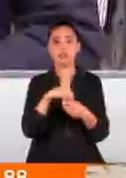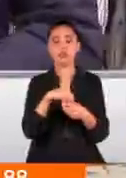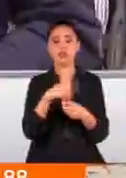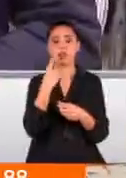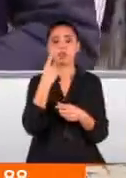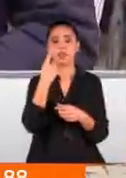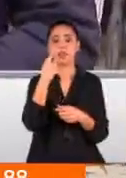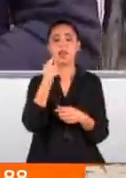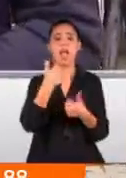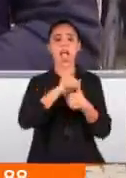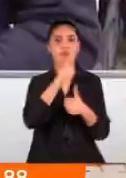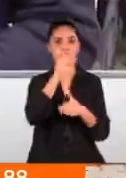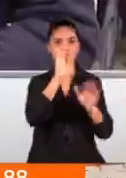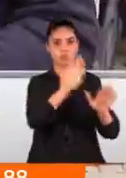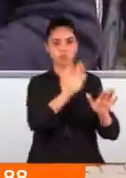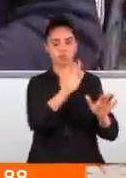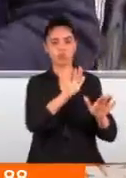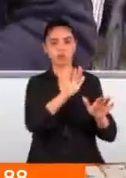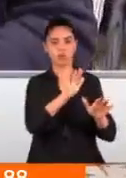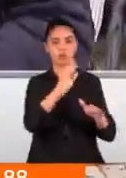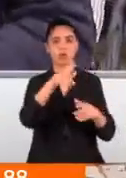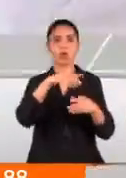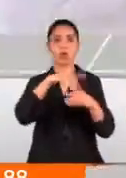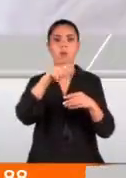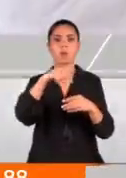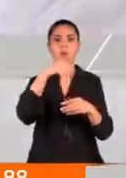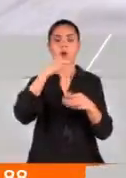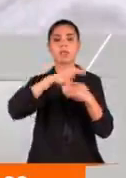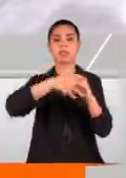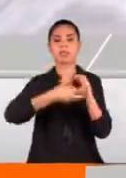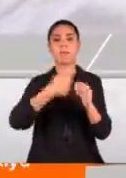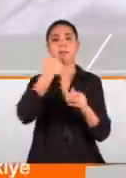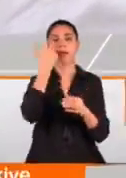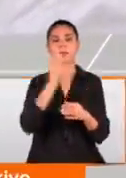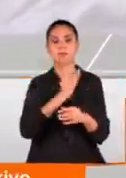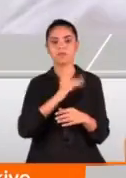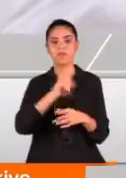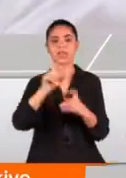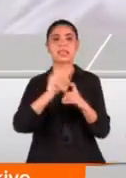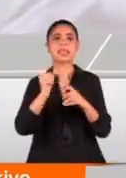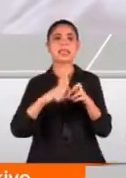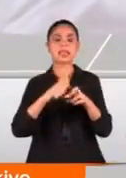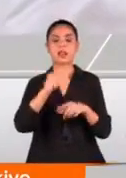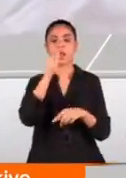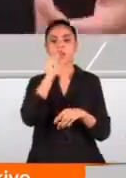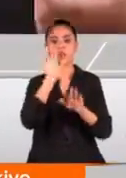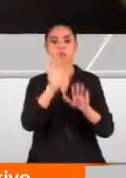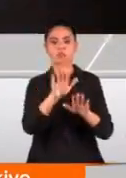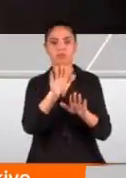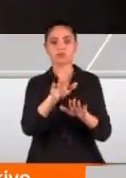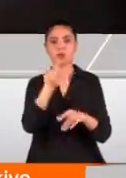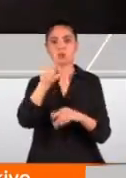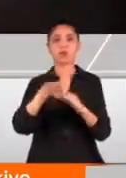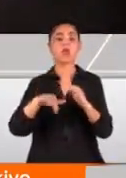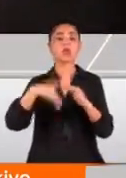keresinde. Eşim suda bekletiyor uzun süre onu. Kabuğun da beyazımsı. Genellikle yeşillikleri hani sirkeli veya karbonatlı suda bekletiyoruz. Bu